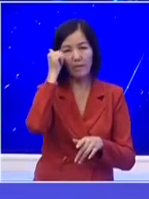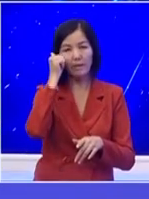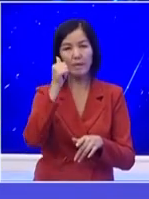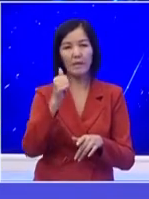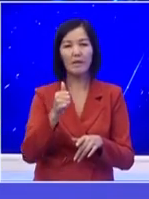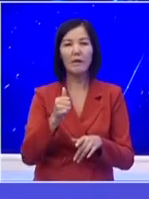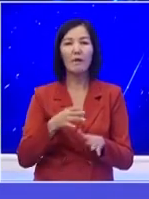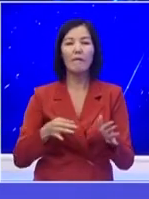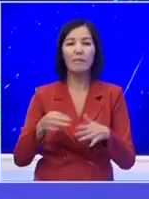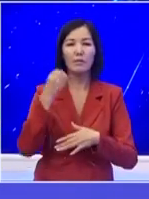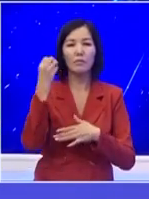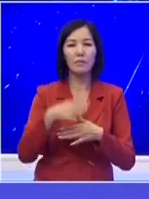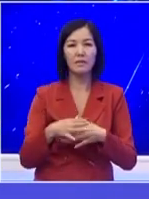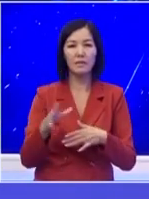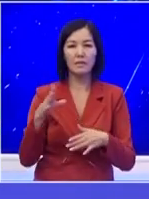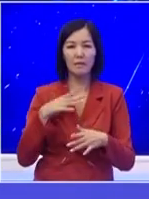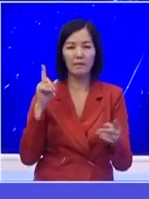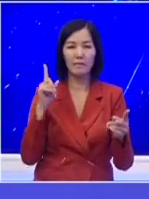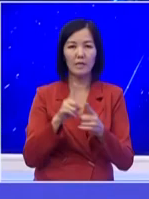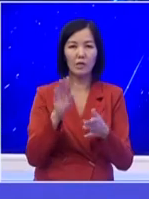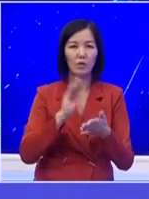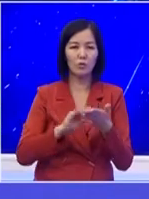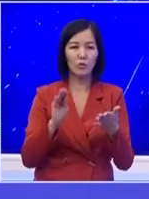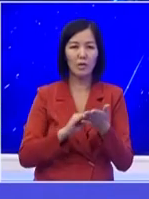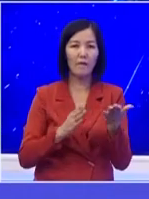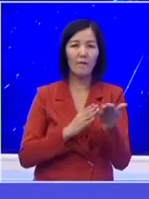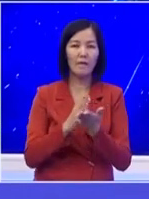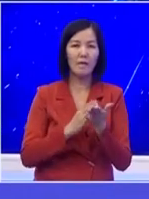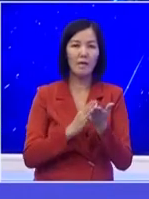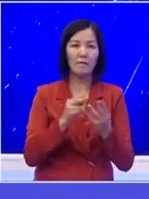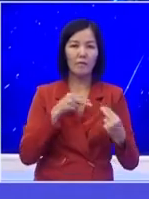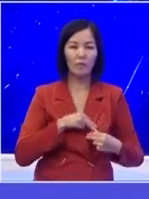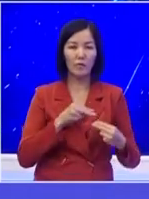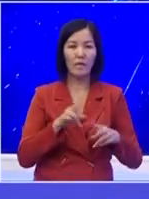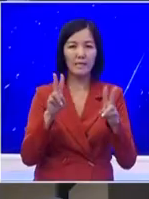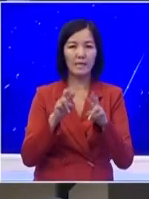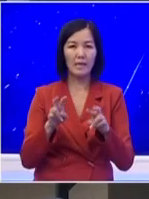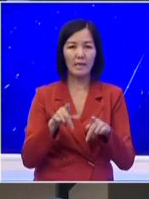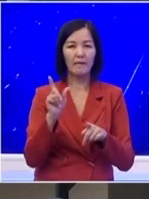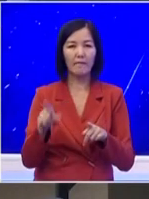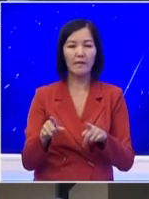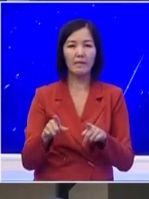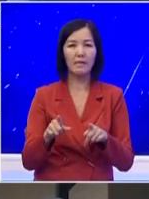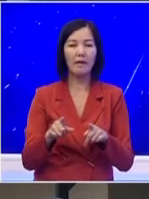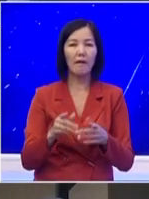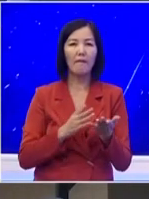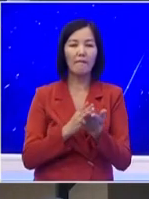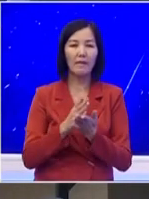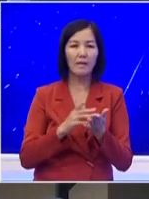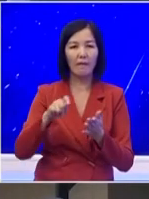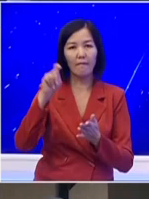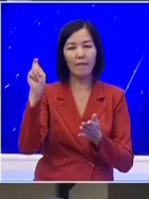знаменитом земляке в областном центре состоялась встреча журналистов, ветеранов труда и исследователей. Ветеран войны и труда, кавалер